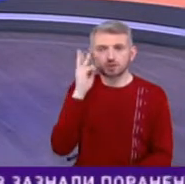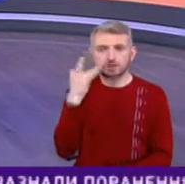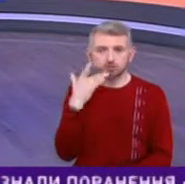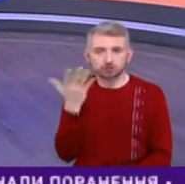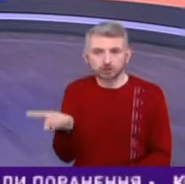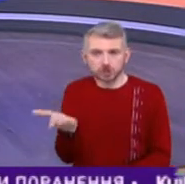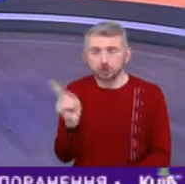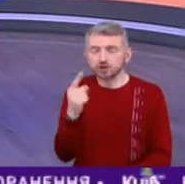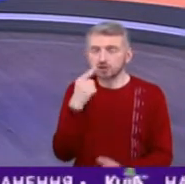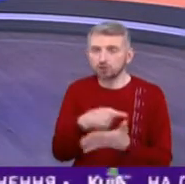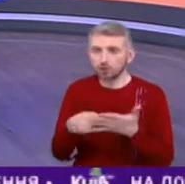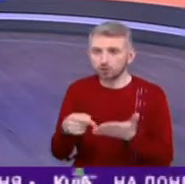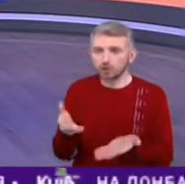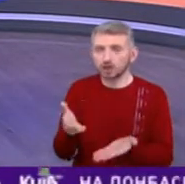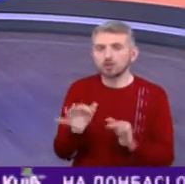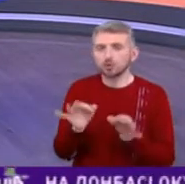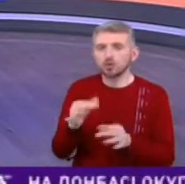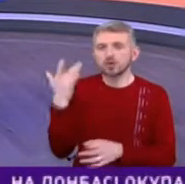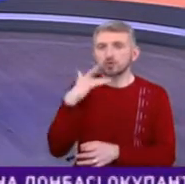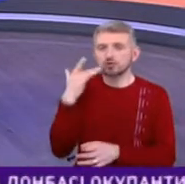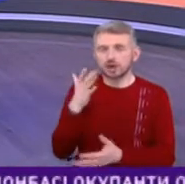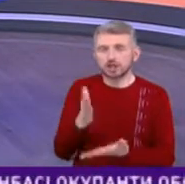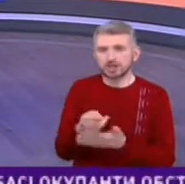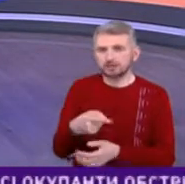Хоча наголошу, що безперечно Сполучені